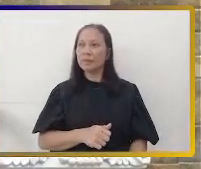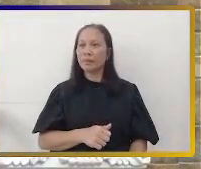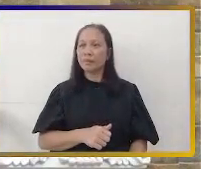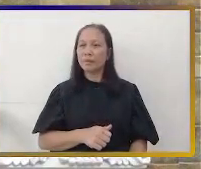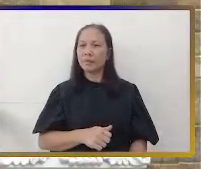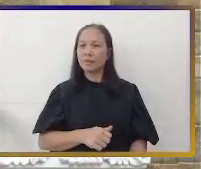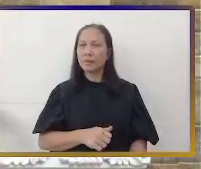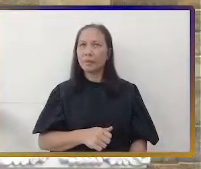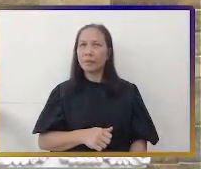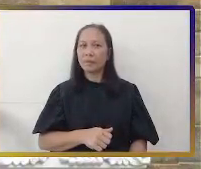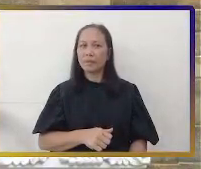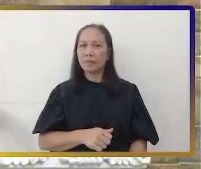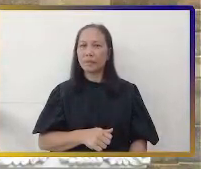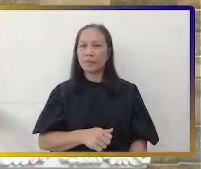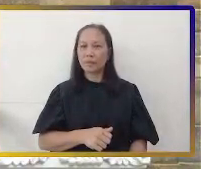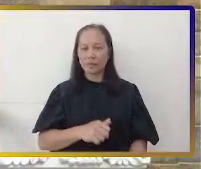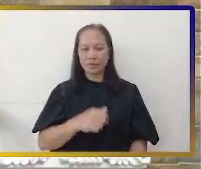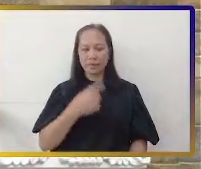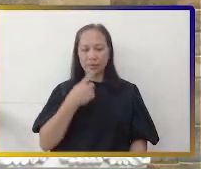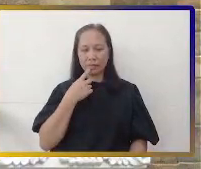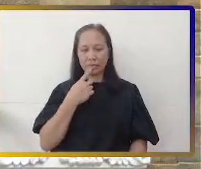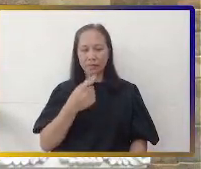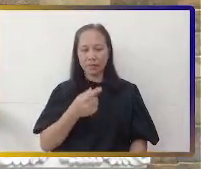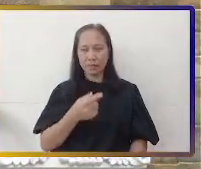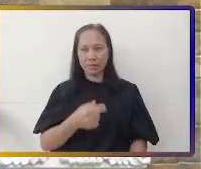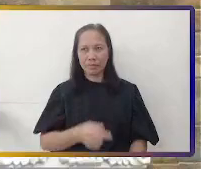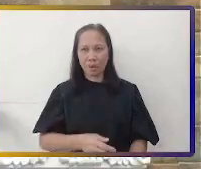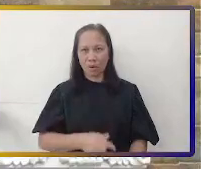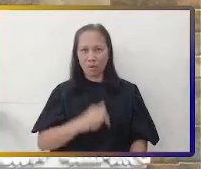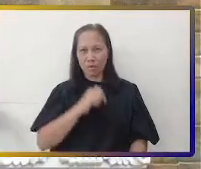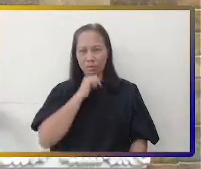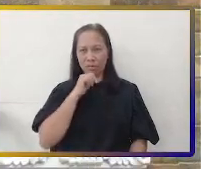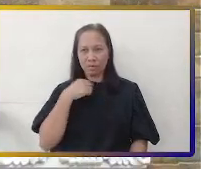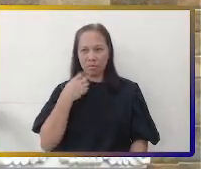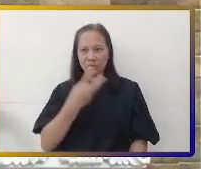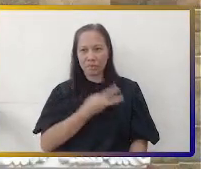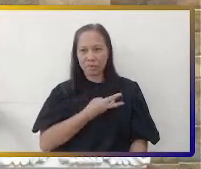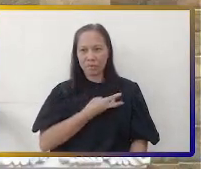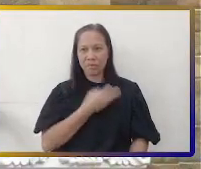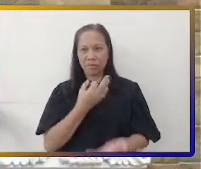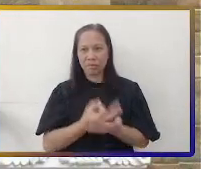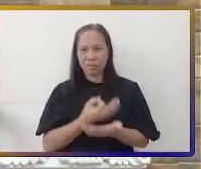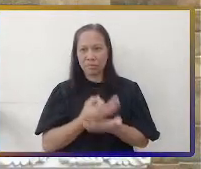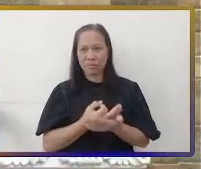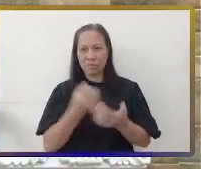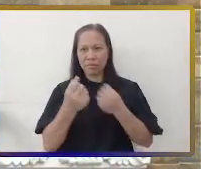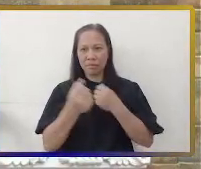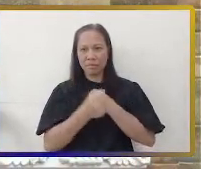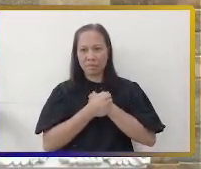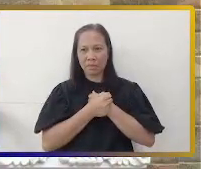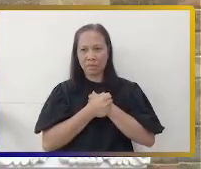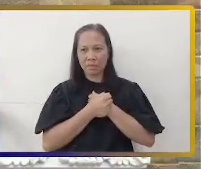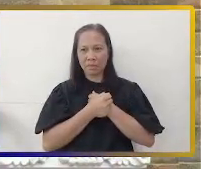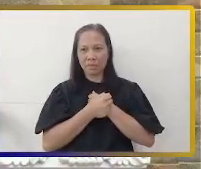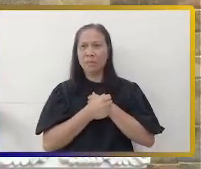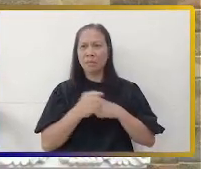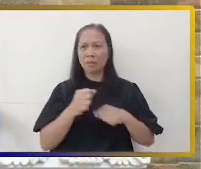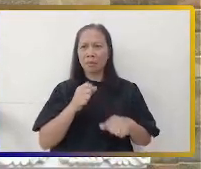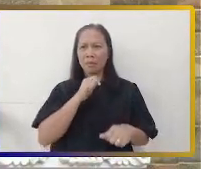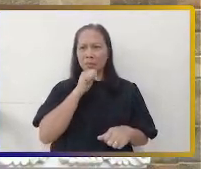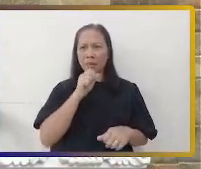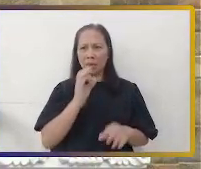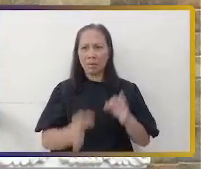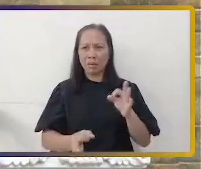niyo naman pwede kaming husgahan na mas mahal namin ang pera kaya sa Diyos mahal din naman namin si Lord oh you